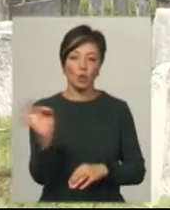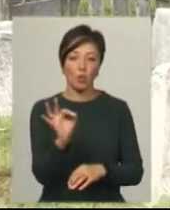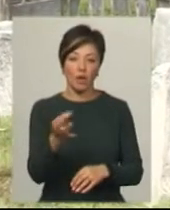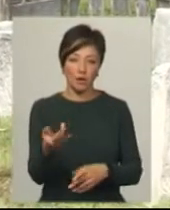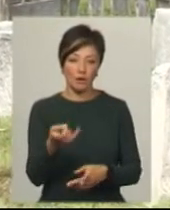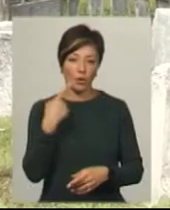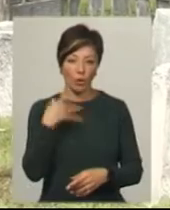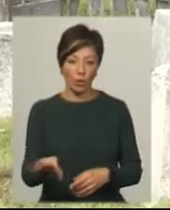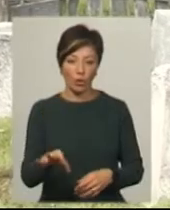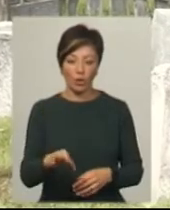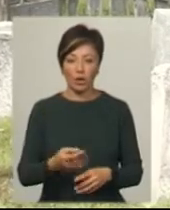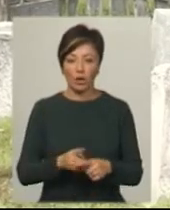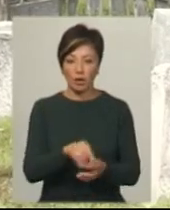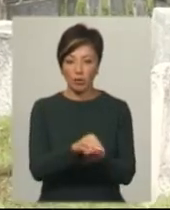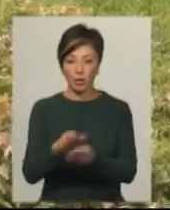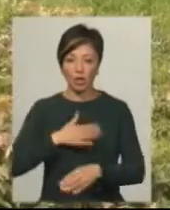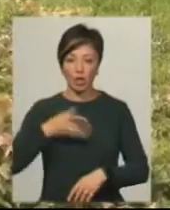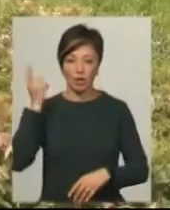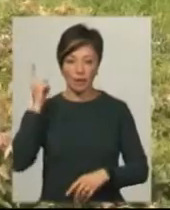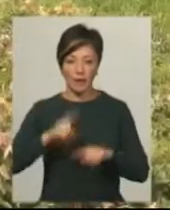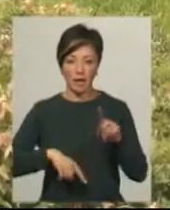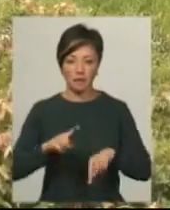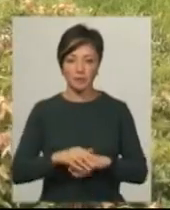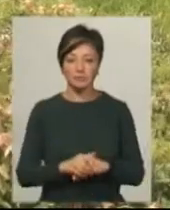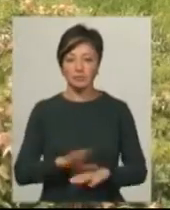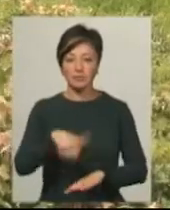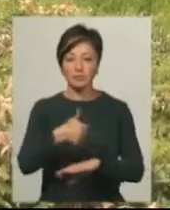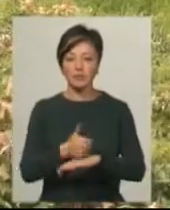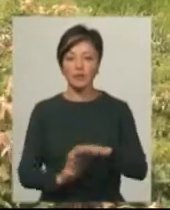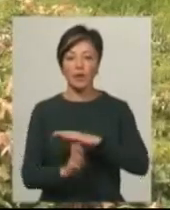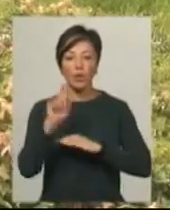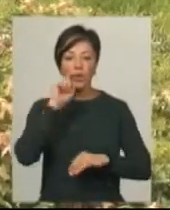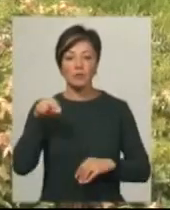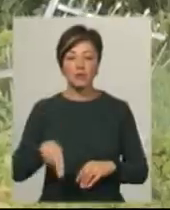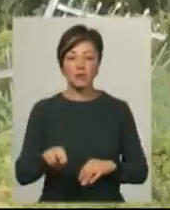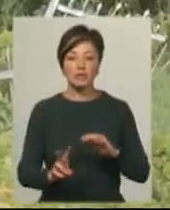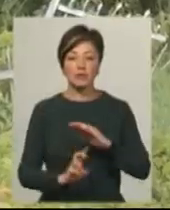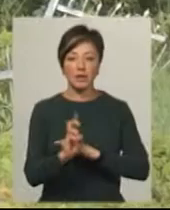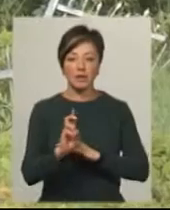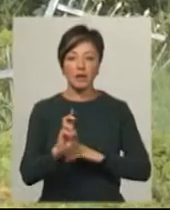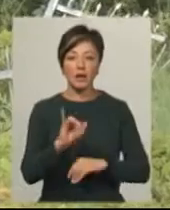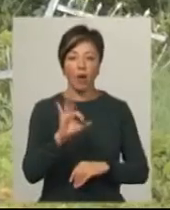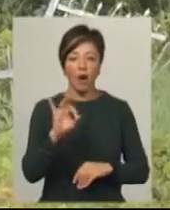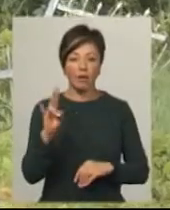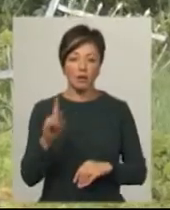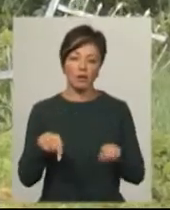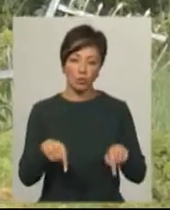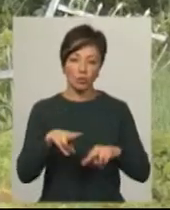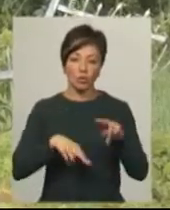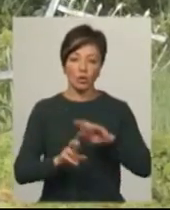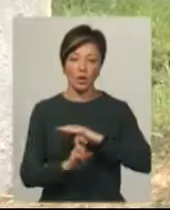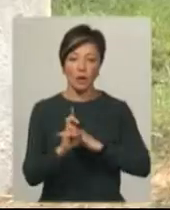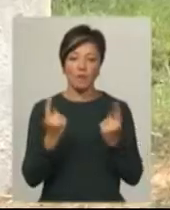поставили туалет на могилах наших предків. Настоятель храму Української православної церкви протоїрей Іоанн каже, тут будують